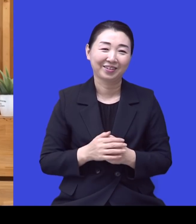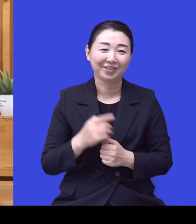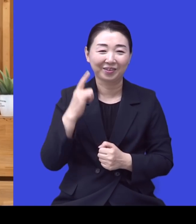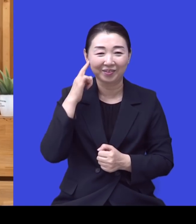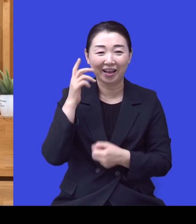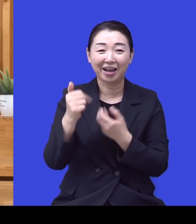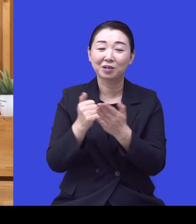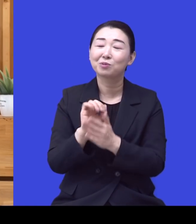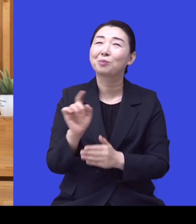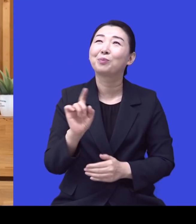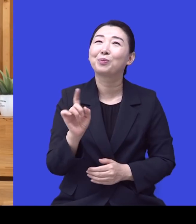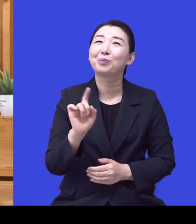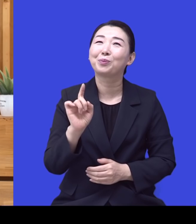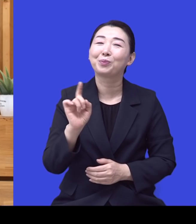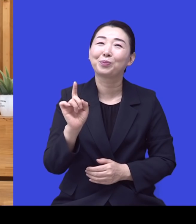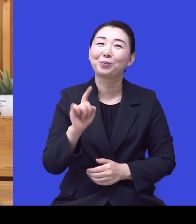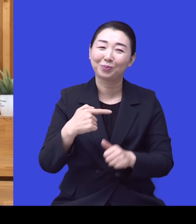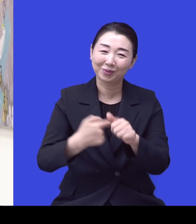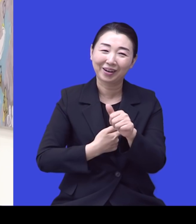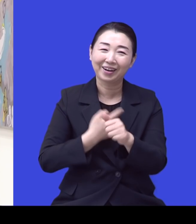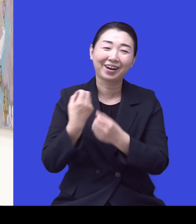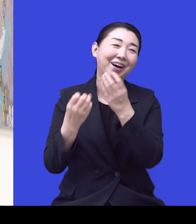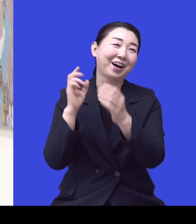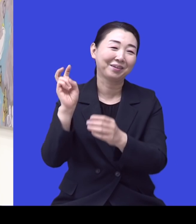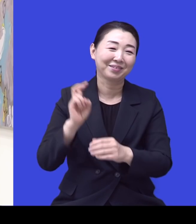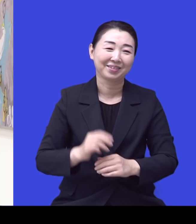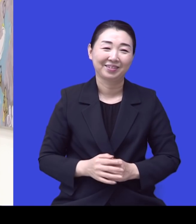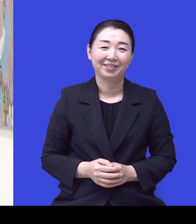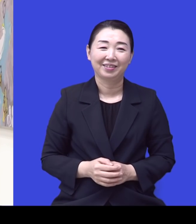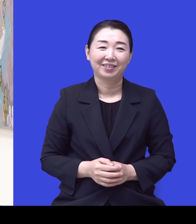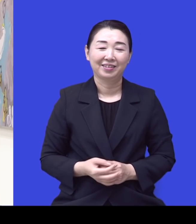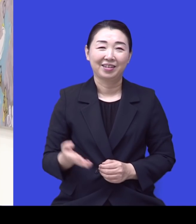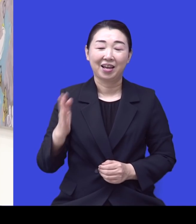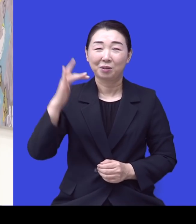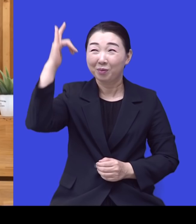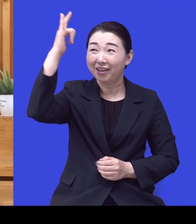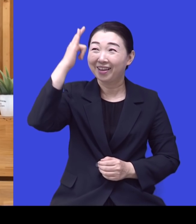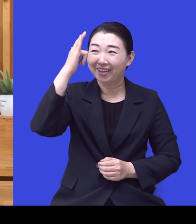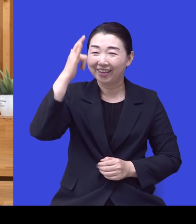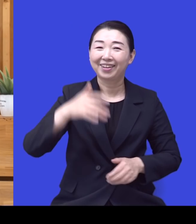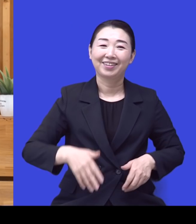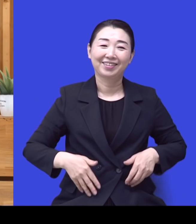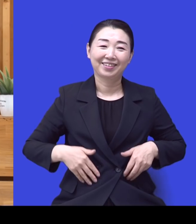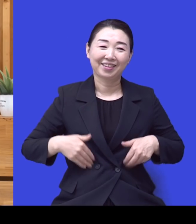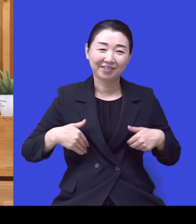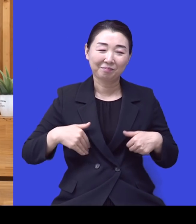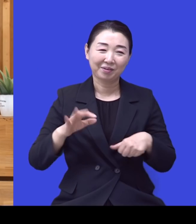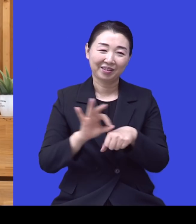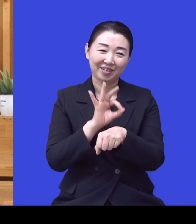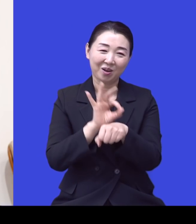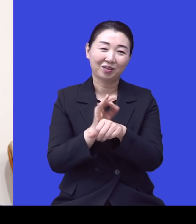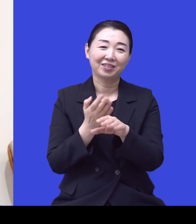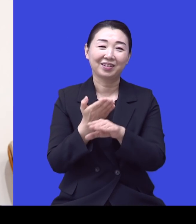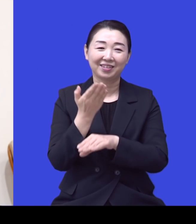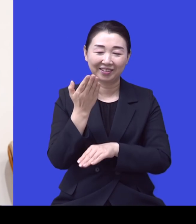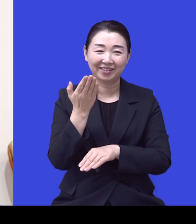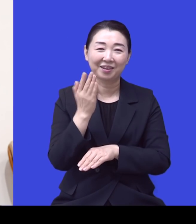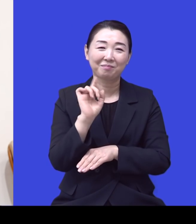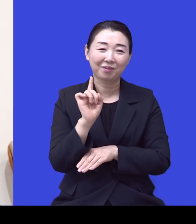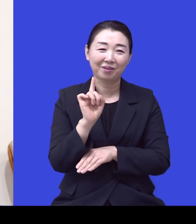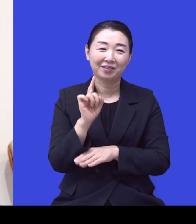이게 뭡니까가 절로 나오는 순간이었을 거 아니에요. 근데 그 따뜻한 햇살이 네. 한 10시간 이상을 그